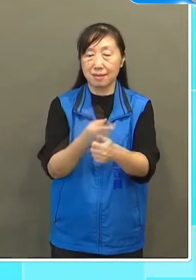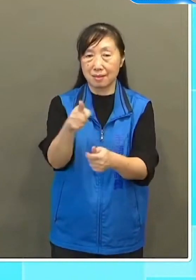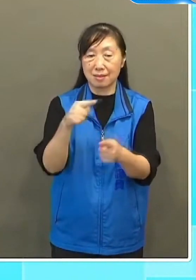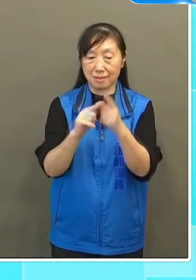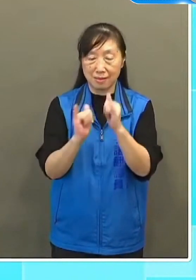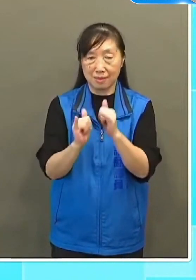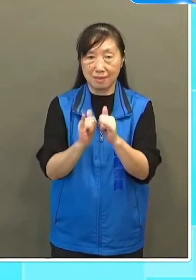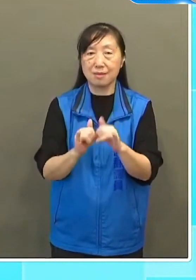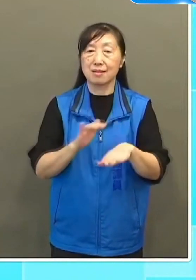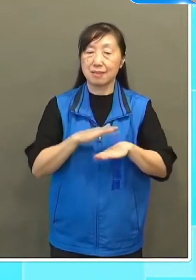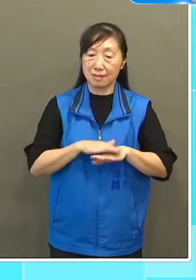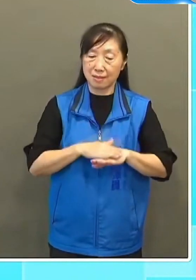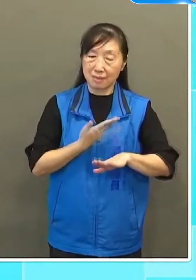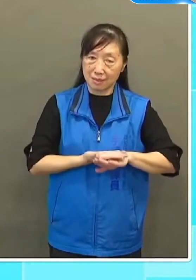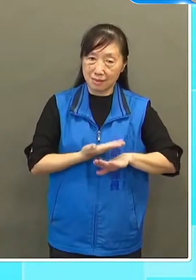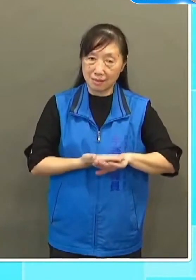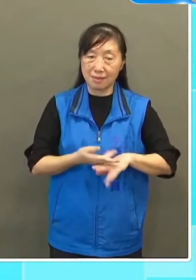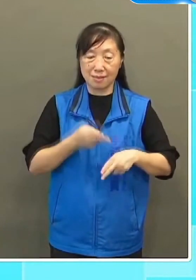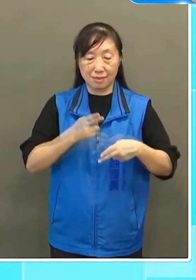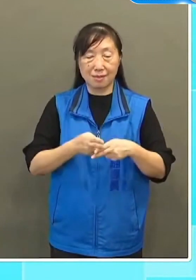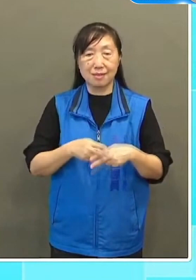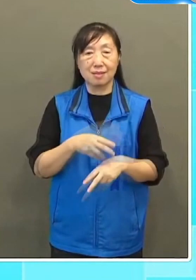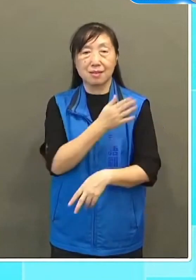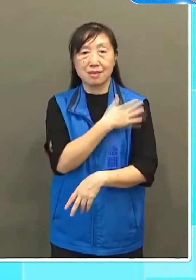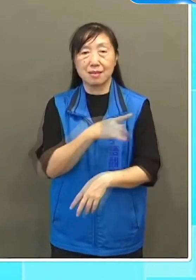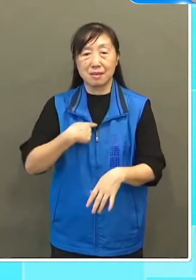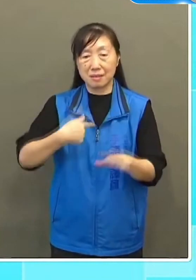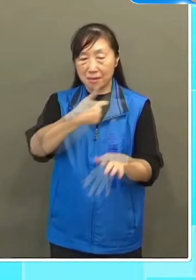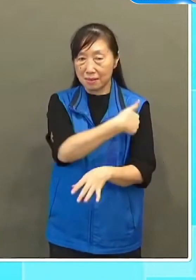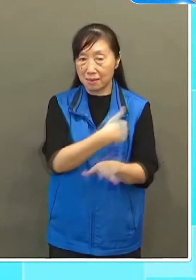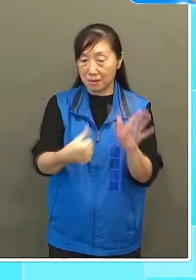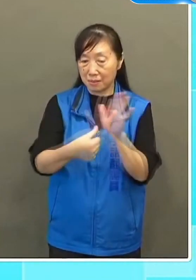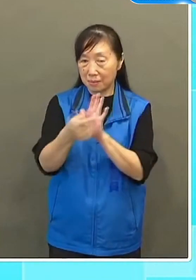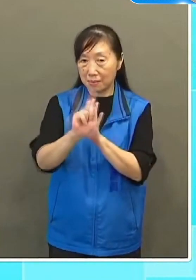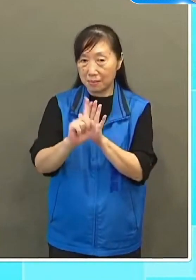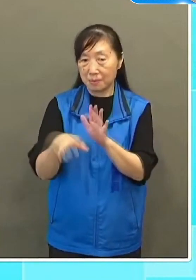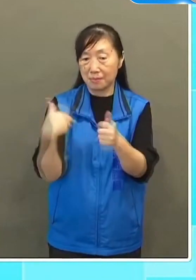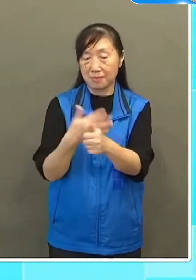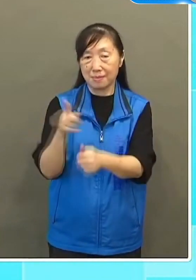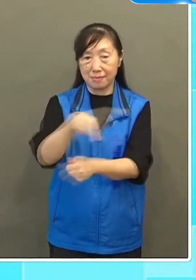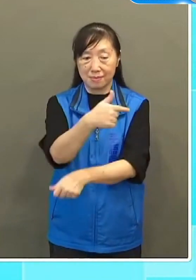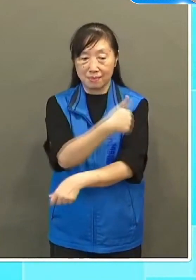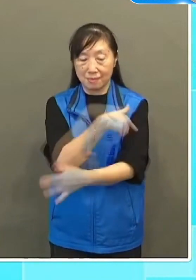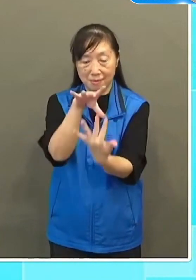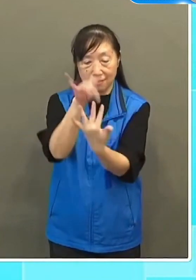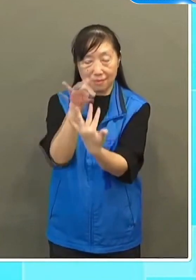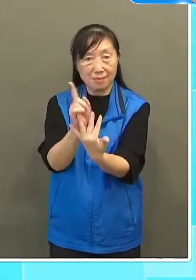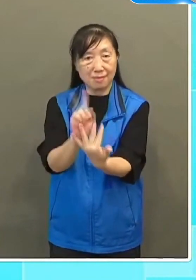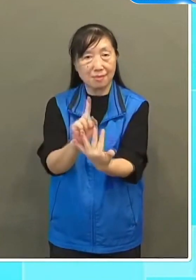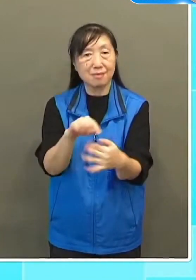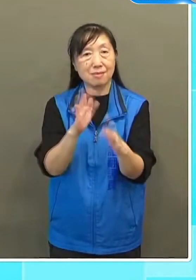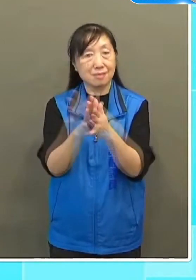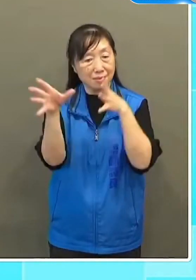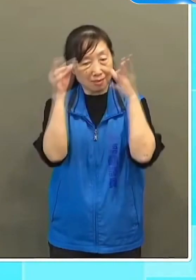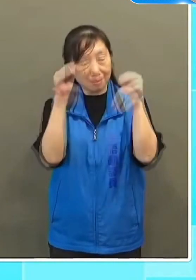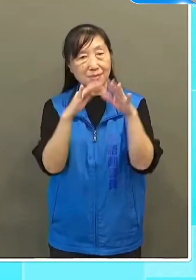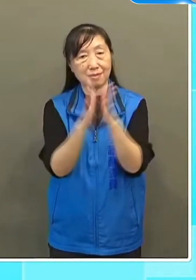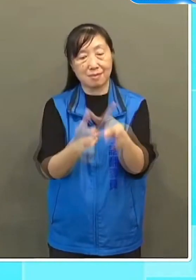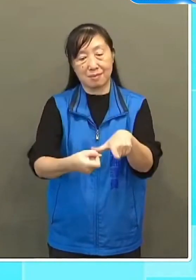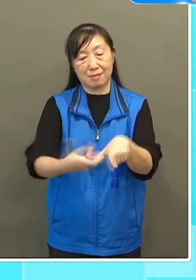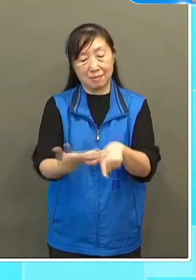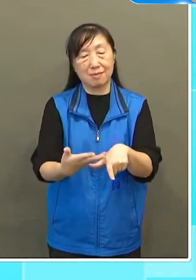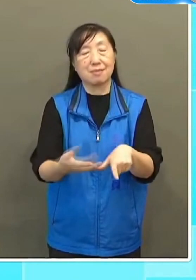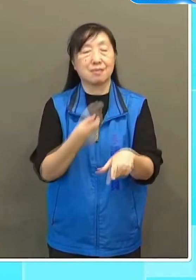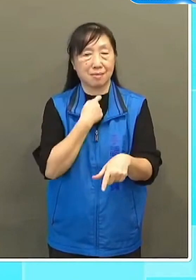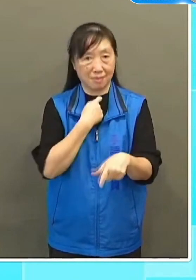跟信任，不管我们施打哪一种疫苗，提供哪一种疫苗给民众选择，所有的资讯都要公开